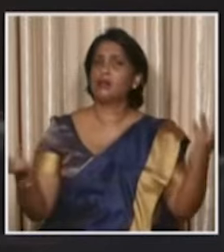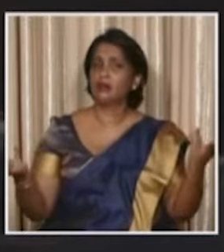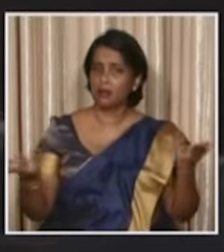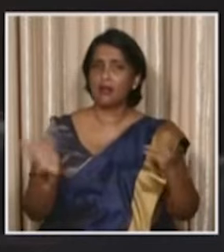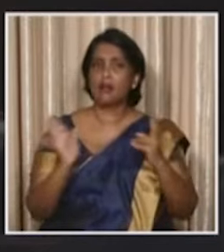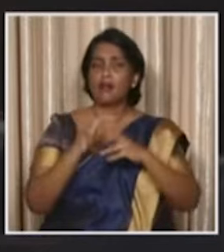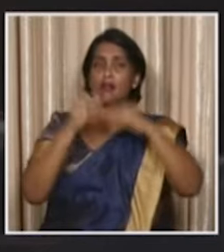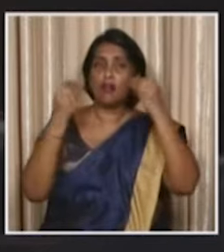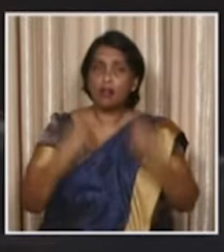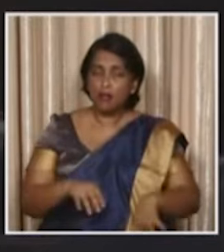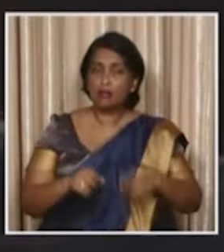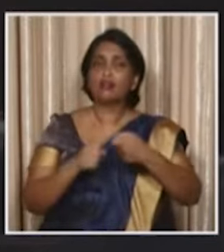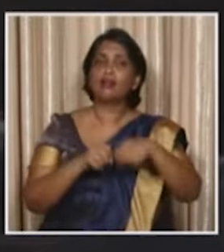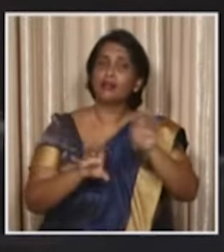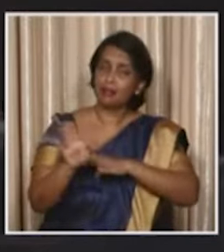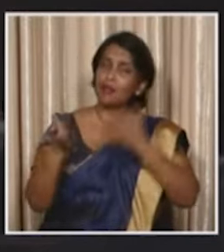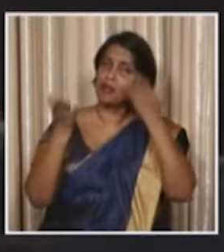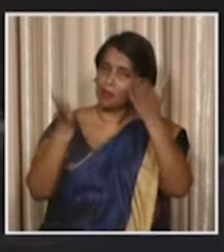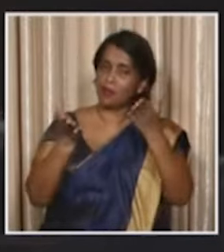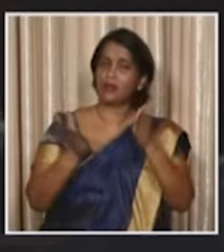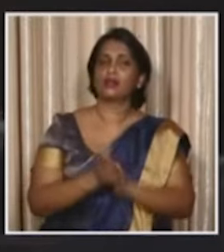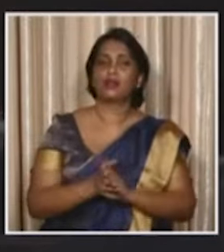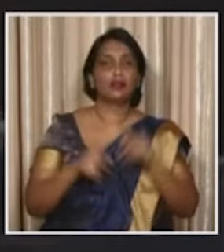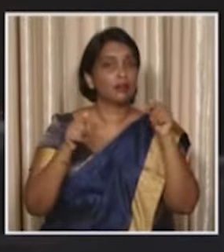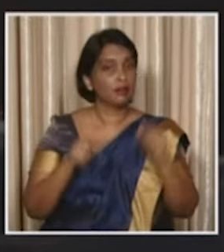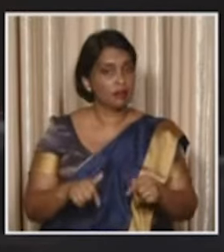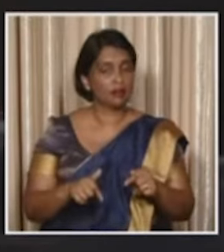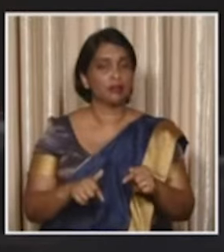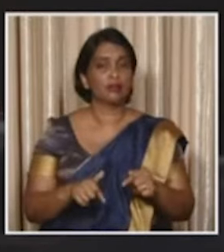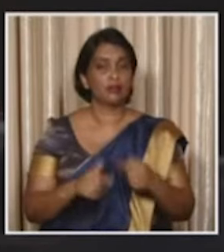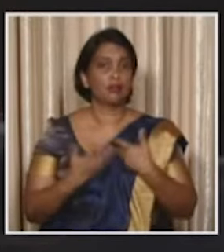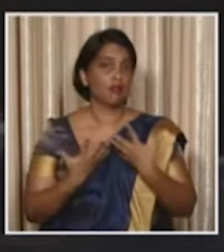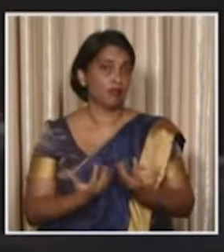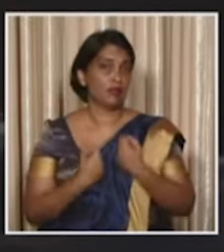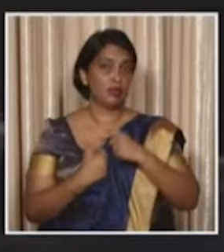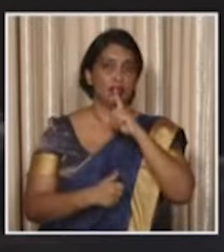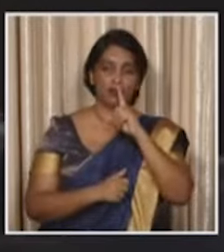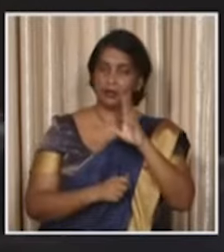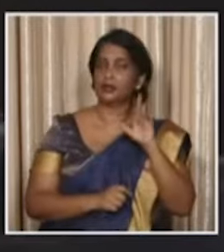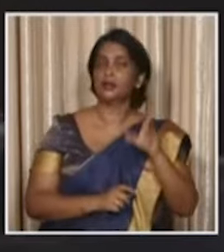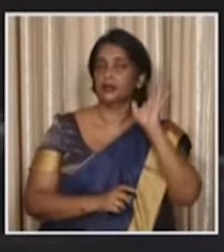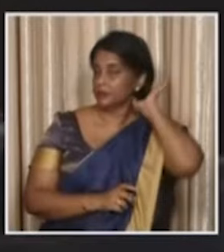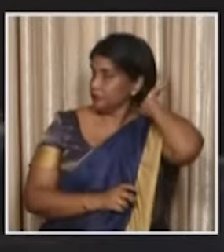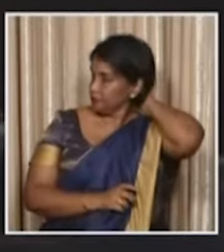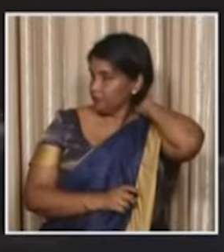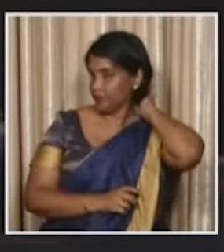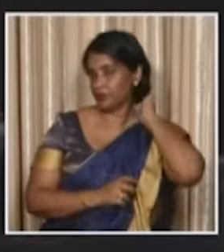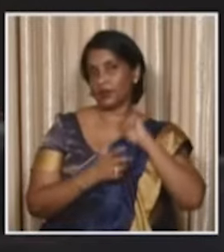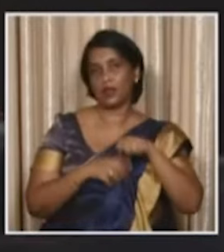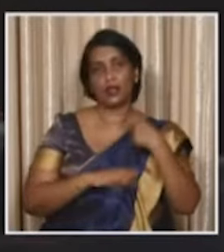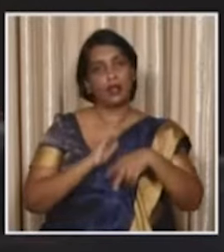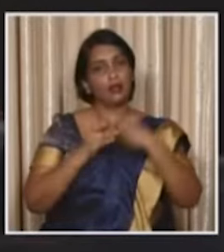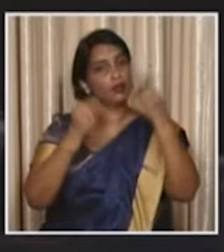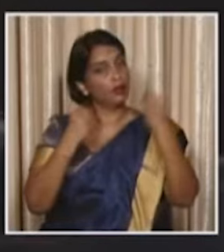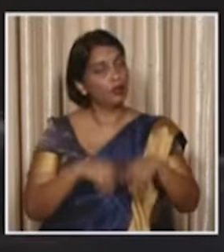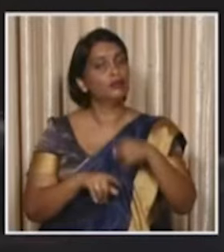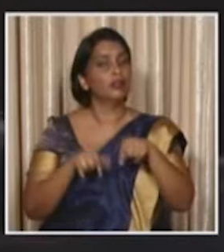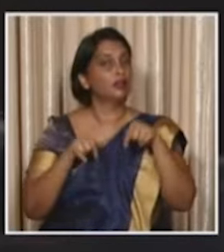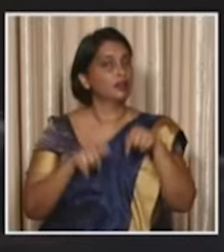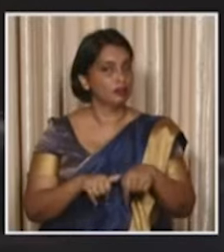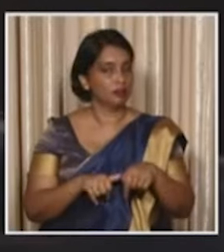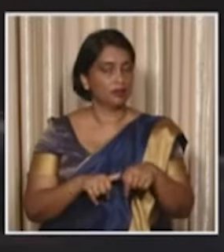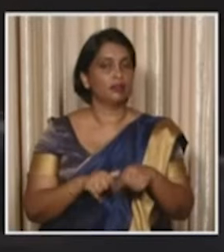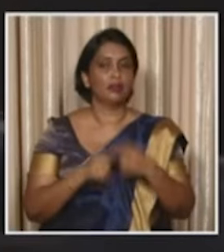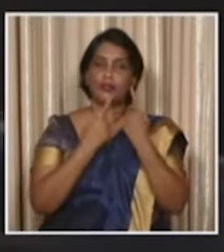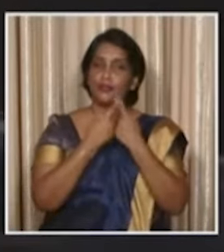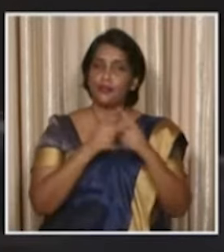වැට්ටුවේ කවුද? වැට්ටුවෙත් උන්නහැලම තමයි දැන් මේ ගොඩගත්ත කිව්වට. එනිසා මේ ආර්ථිකයේ වට්ටපු අයම අද